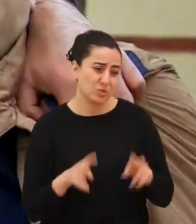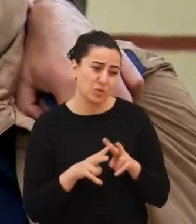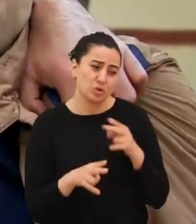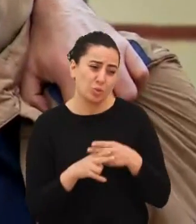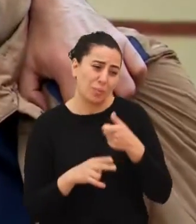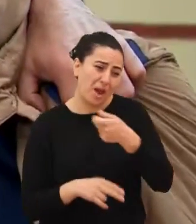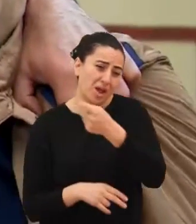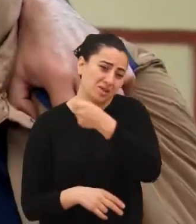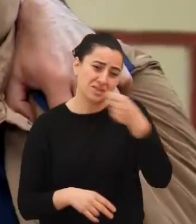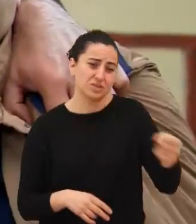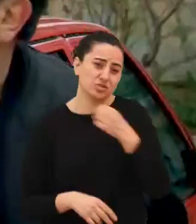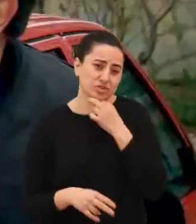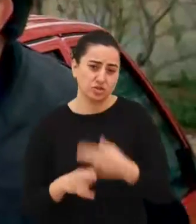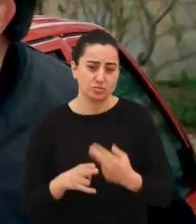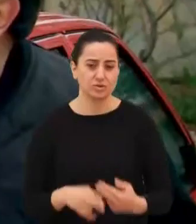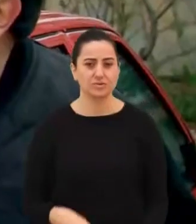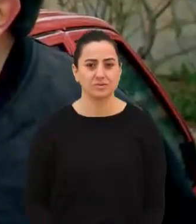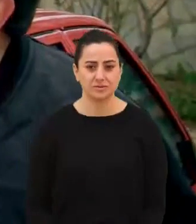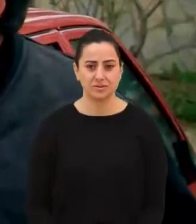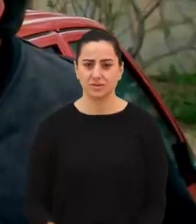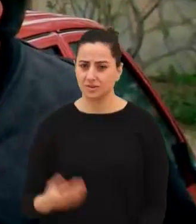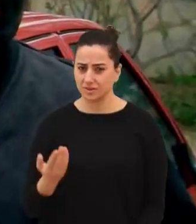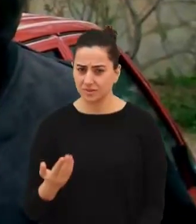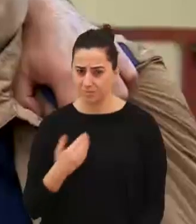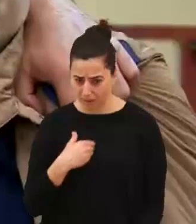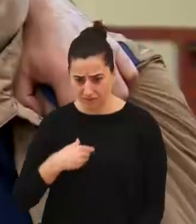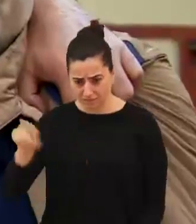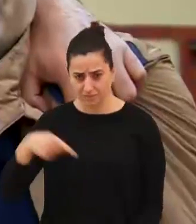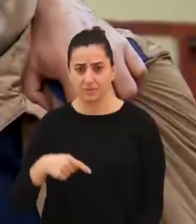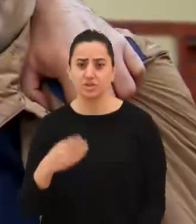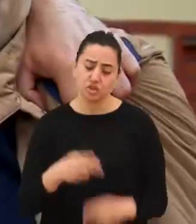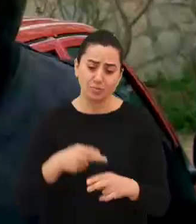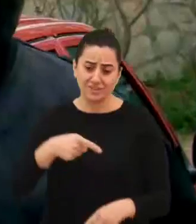çabuk getir şu çantayı. Çabuk getir. Ben getireyim. Ben getireyim. Tamam sen